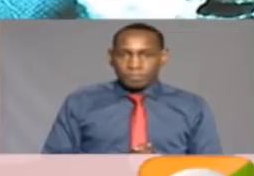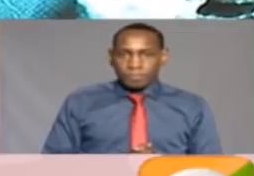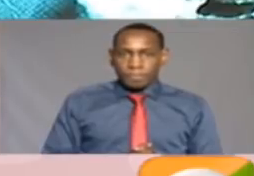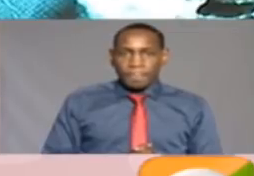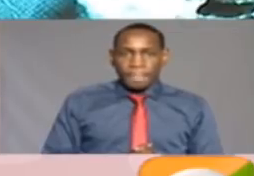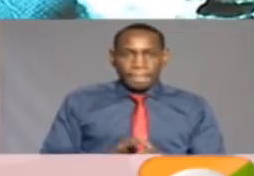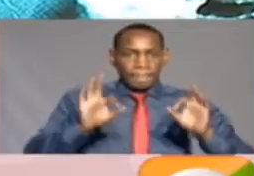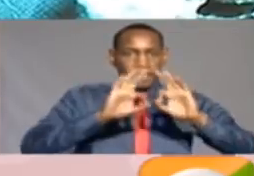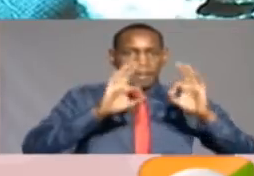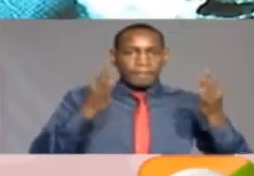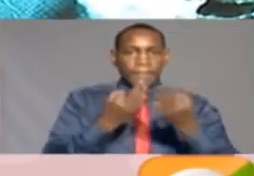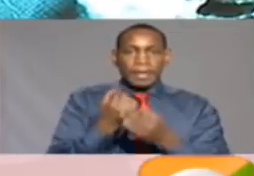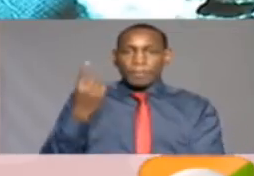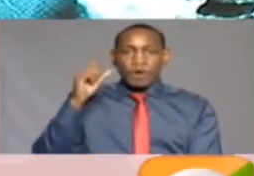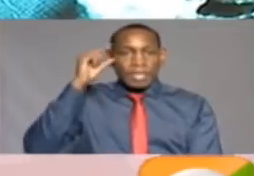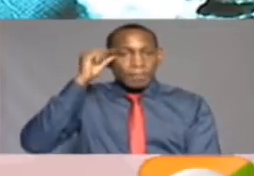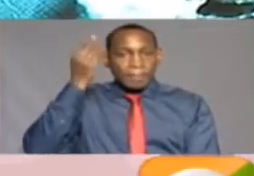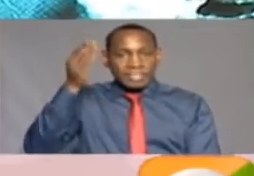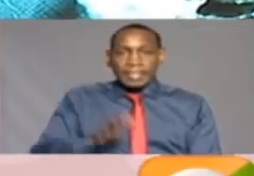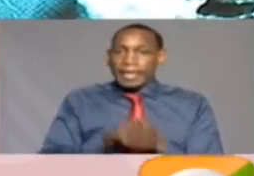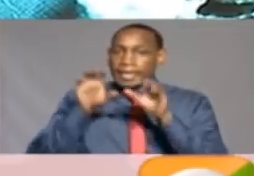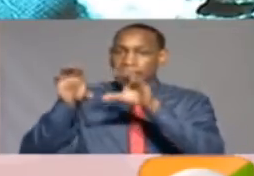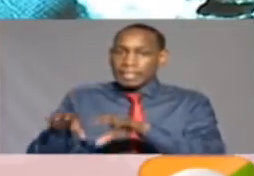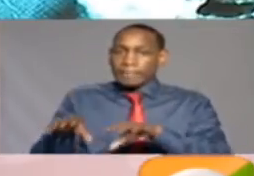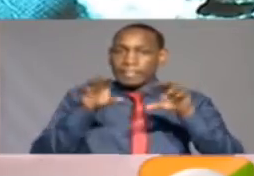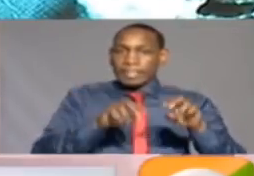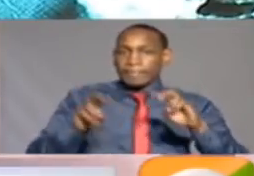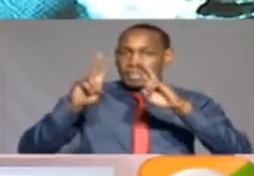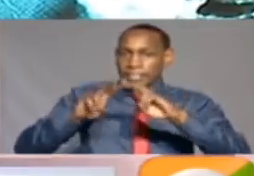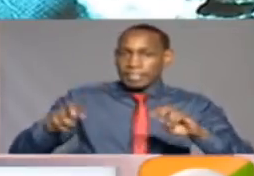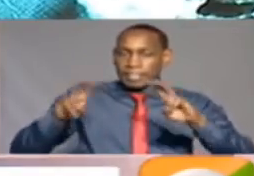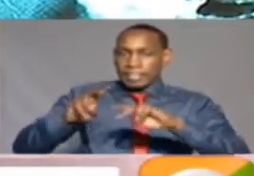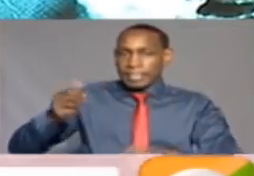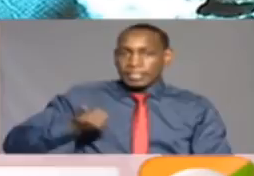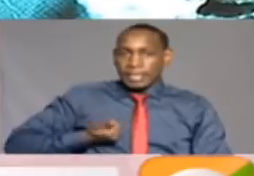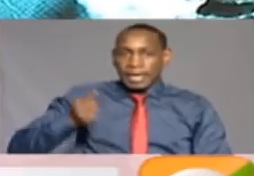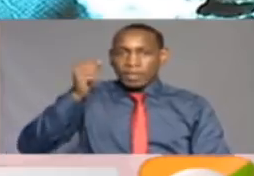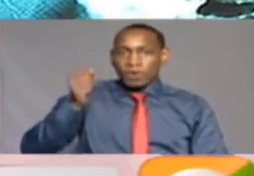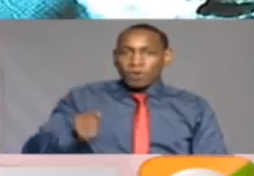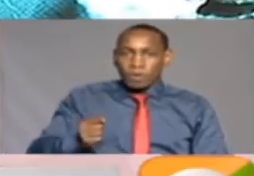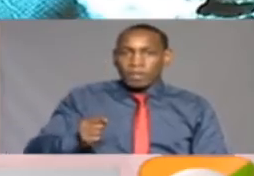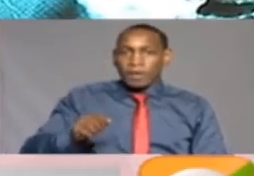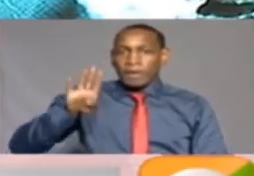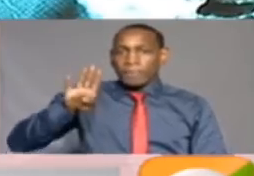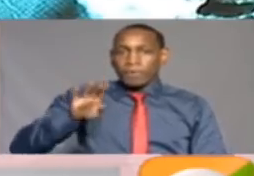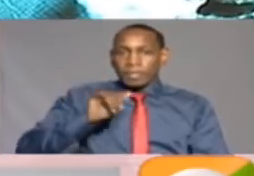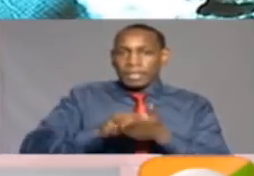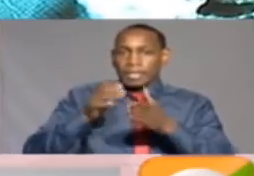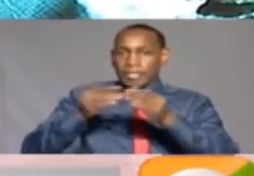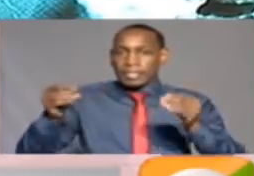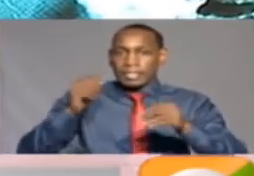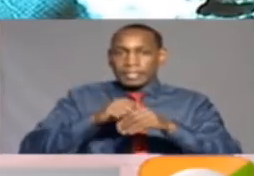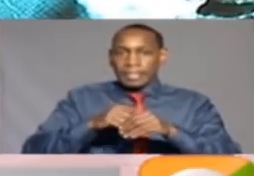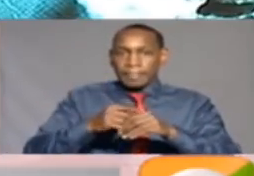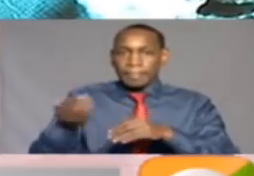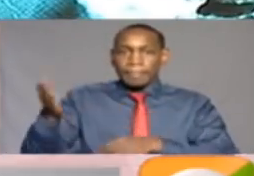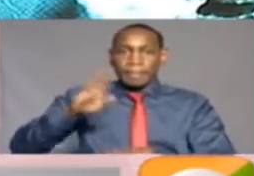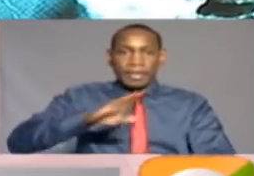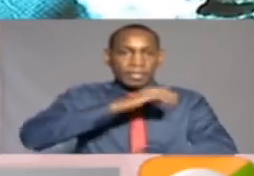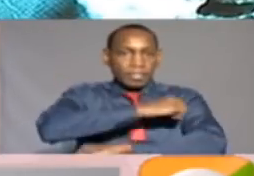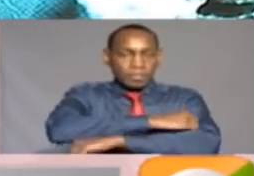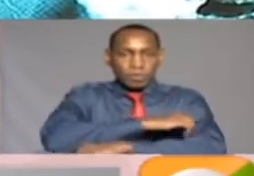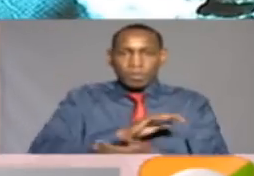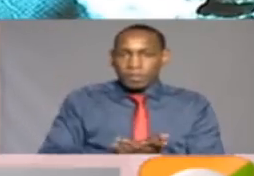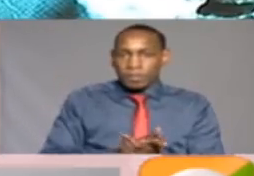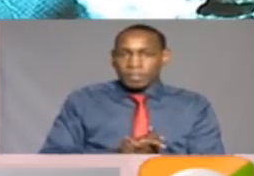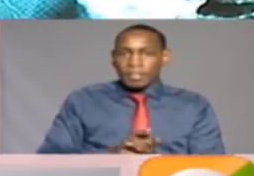Kwingine kwa familia moja huko Mombasa bado inahangaika kumtafuta msichana wao wa umri wa miaka minne aliyetoweka alipokuwa akitoka shuleni.